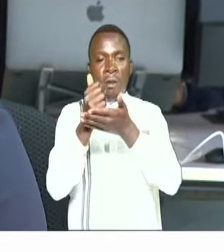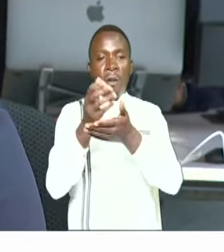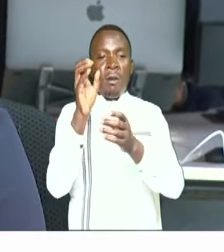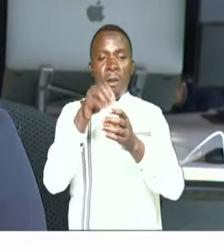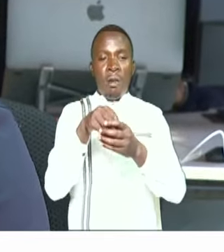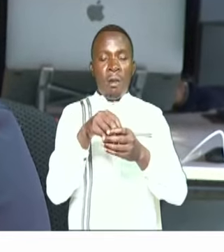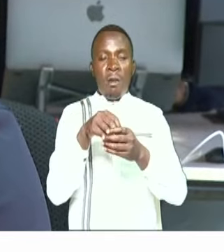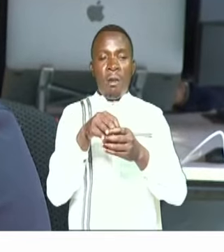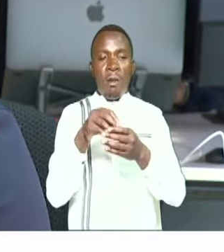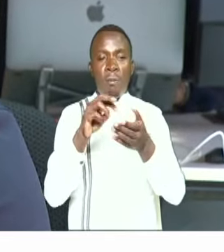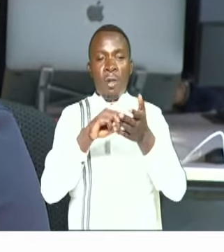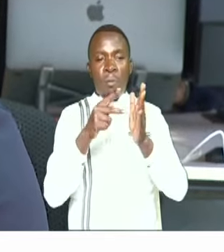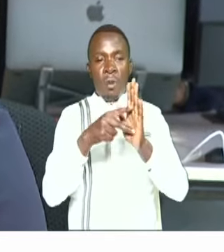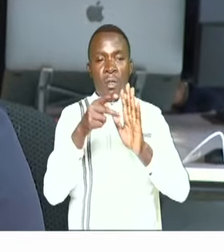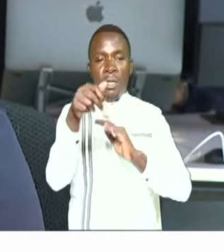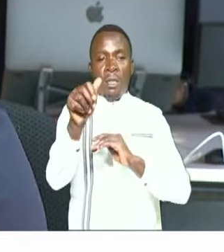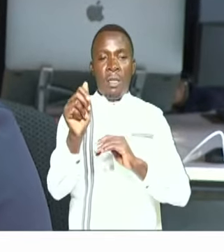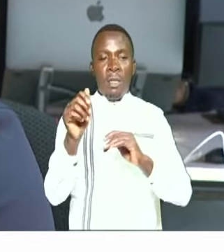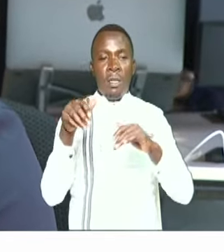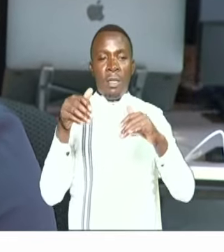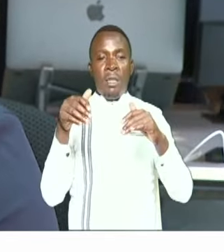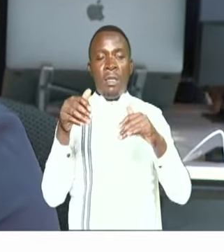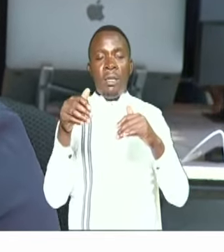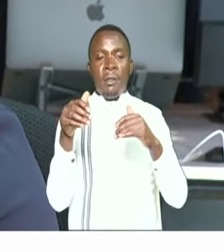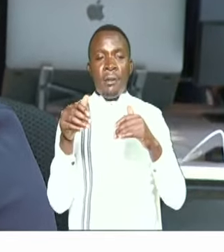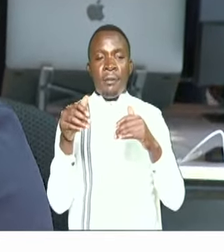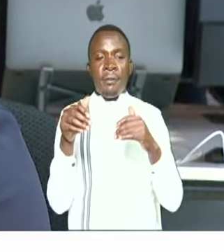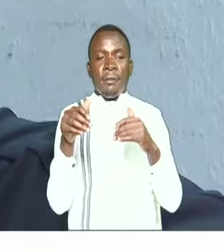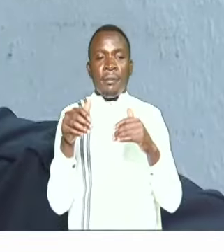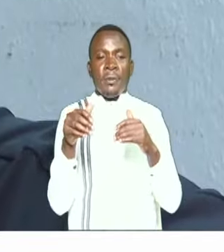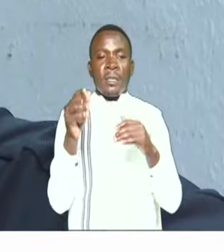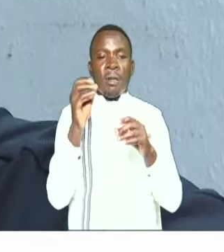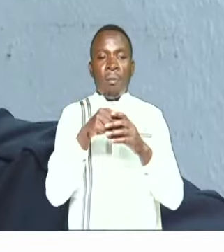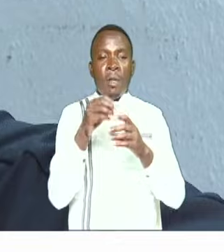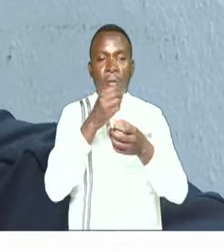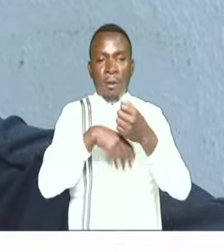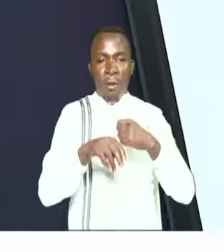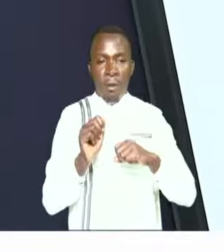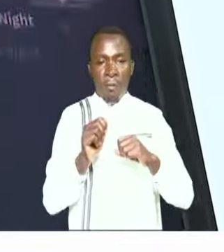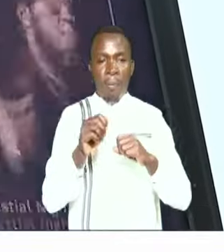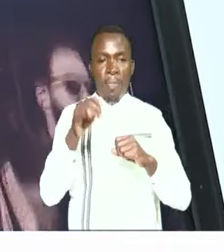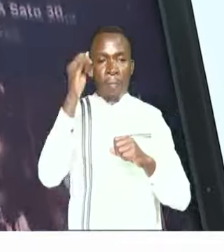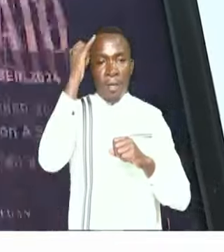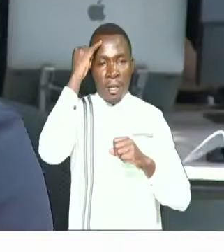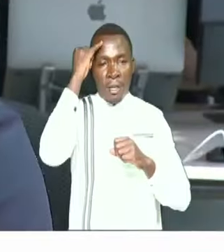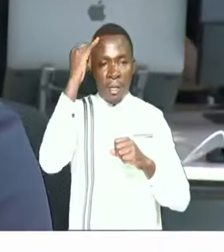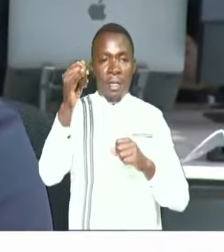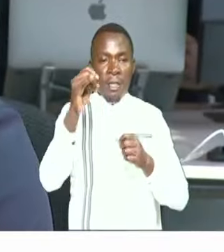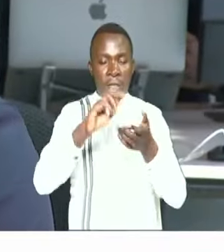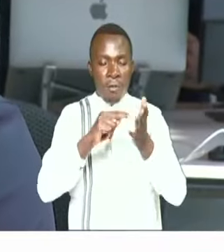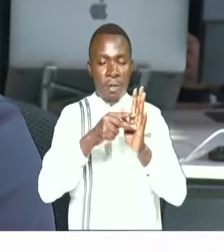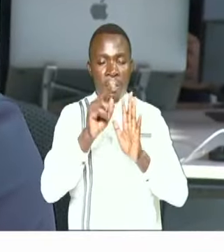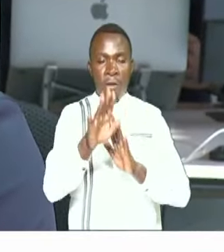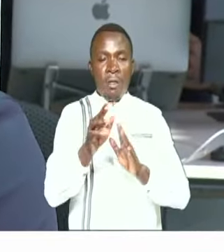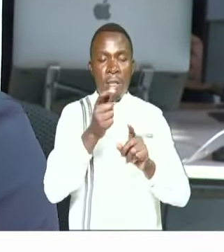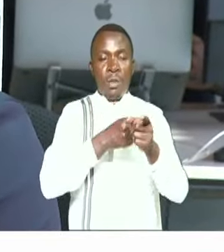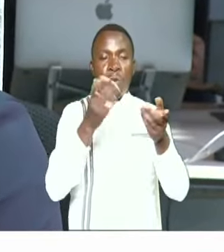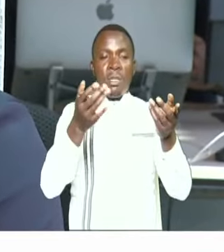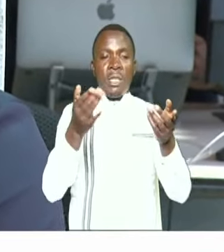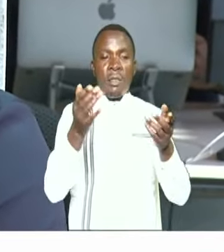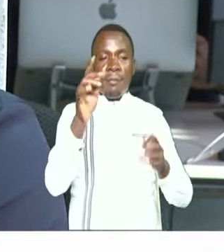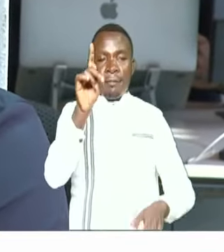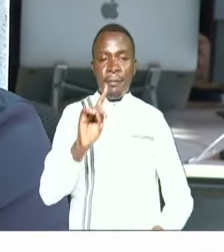muri proje zabo cyangwa se mu mishinga yabo y'izo events. Igitekerezo cyo gukora umushinga wawe cyaje gute?